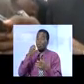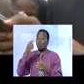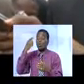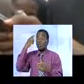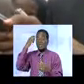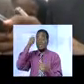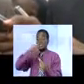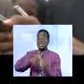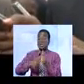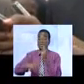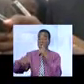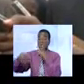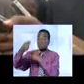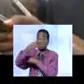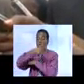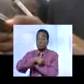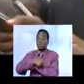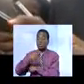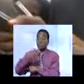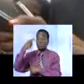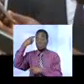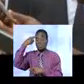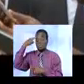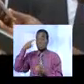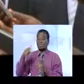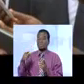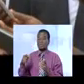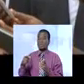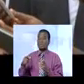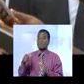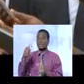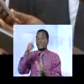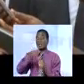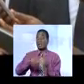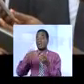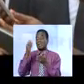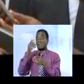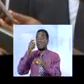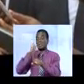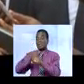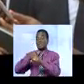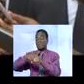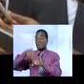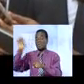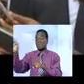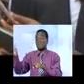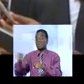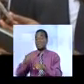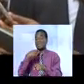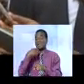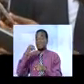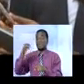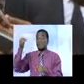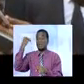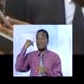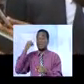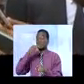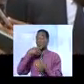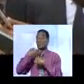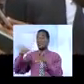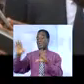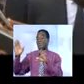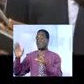chaque jour pour les habitants de la ville. Les quelques difficultés qu'il y avait sont